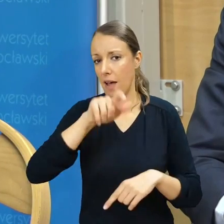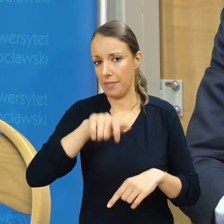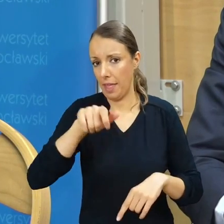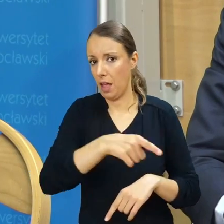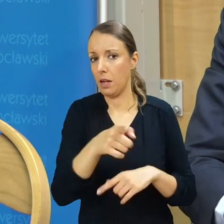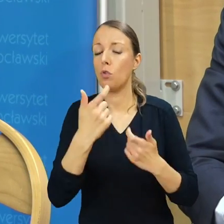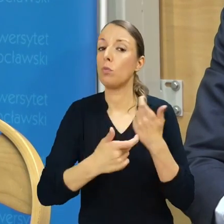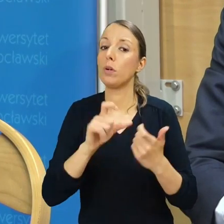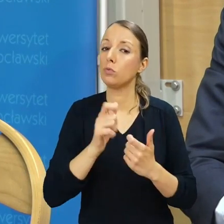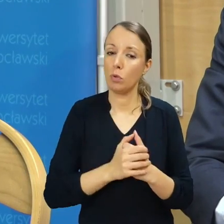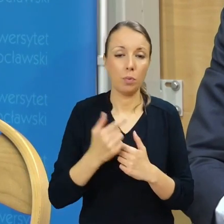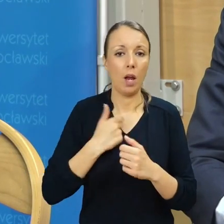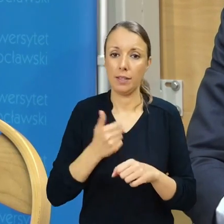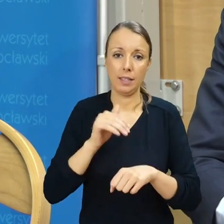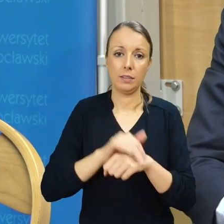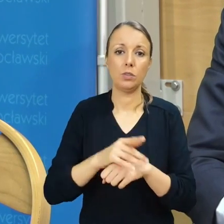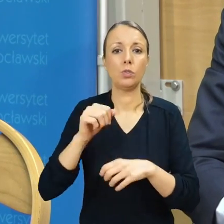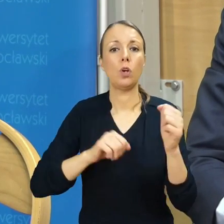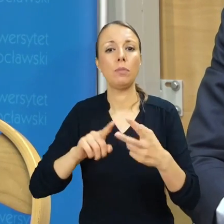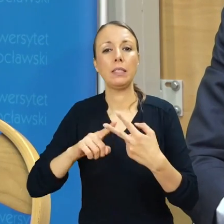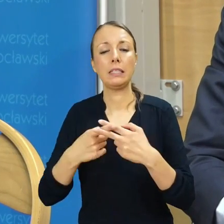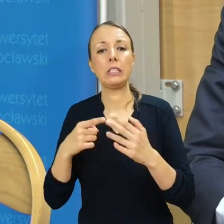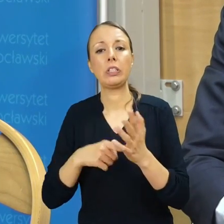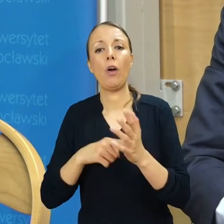sąd administracyjny staje po stronie organu, bo